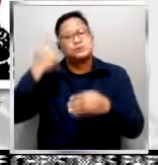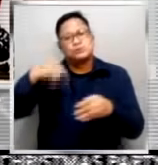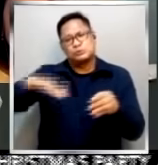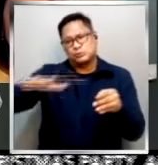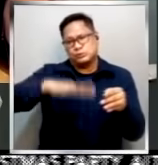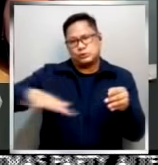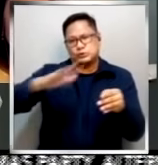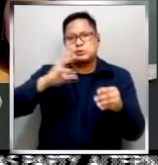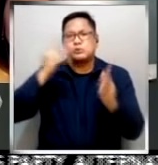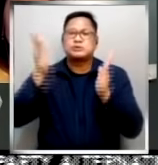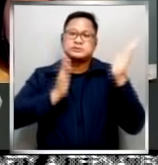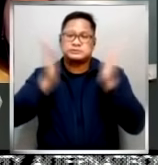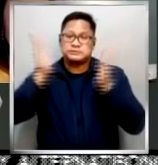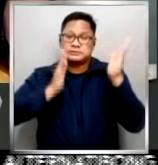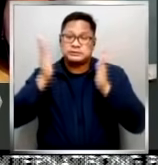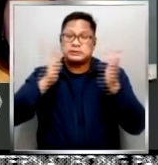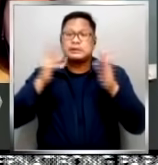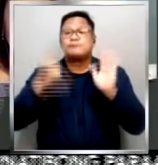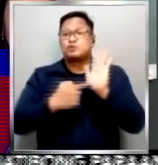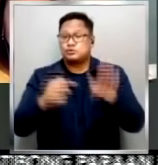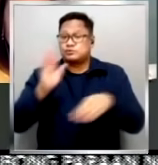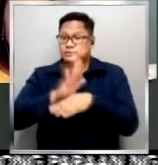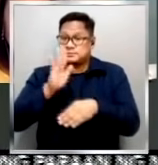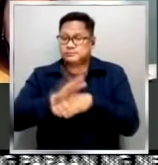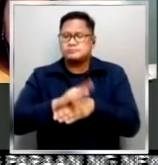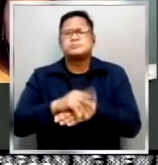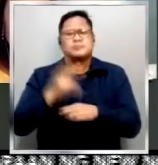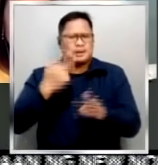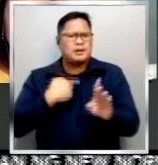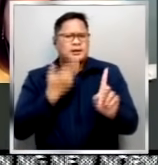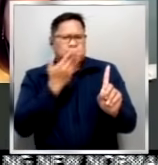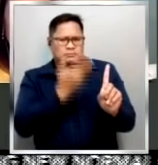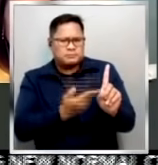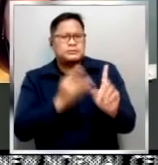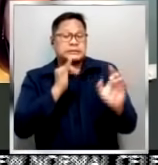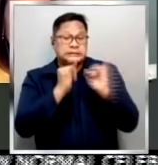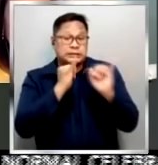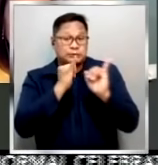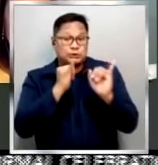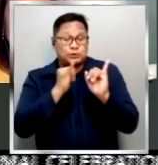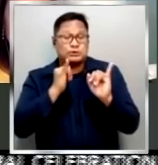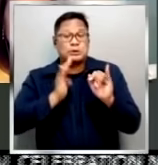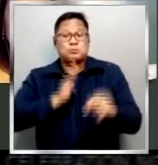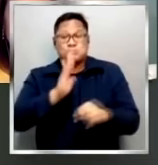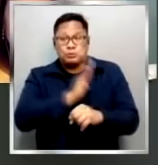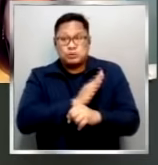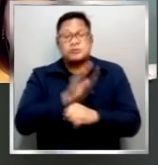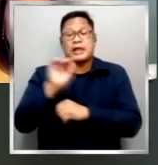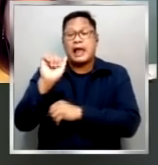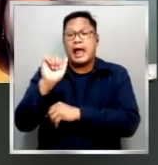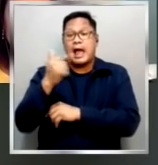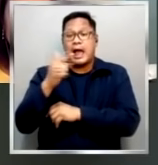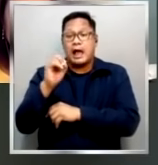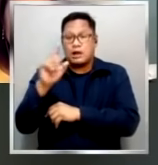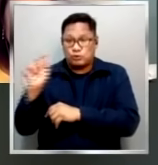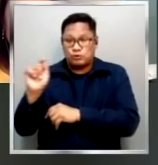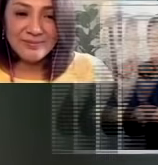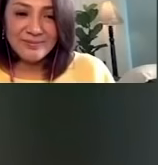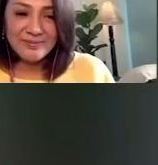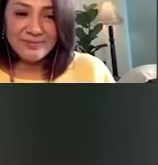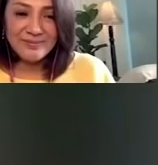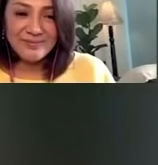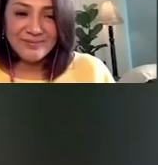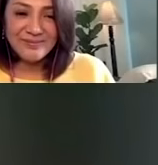showbiz. Nakapanayam ko ang board of directors nito na kinabibilangan ni Agot Isidro, Dingdong Dantes, Cherry Pie